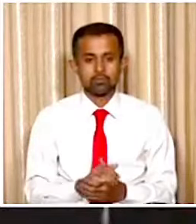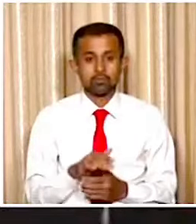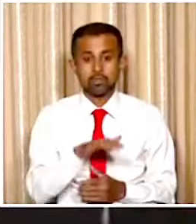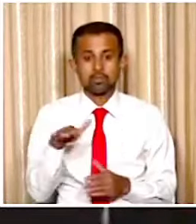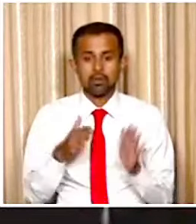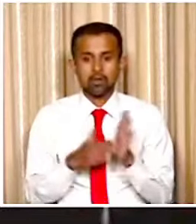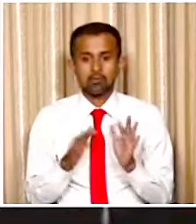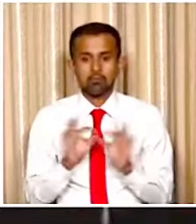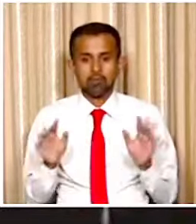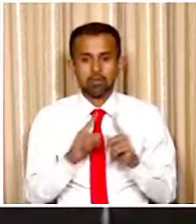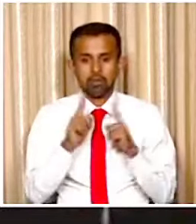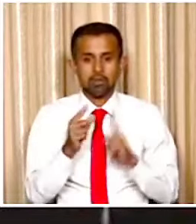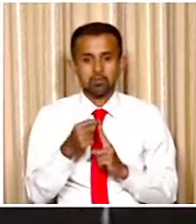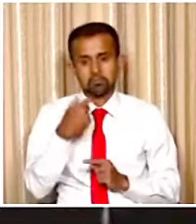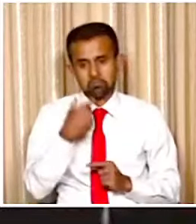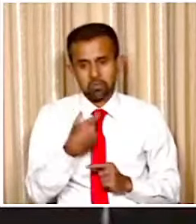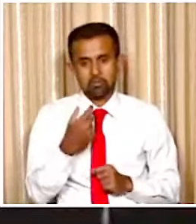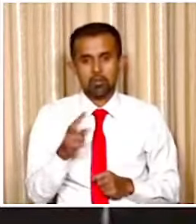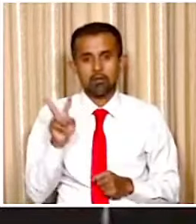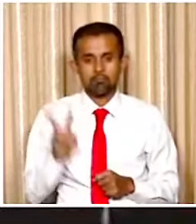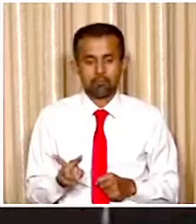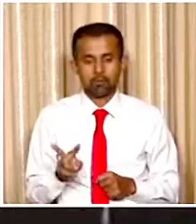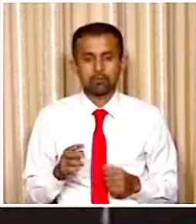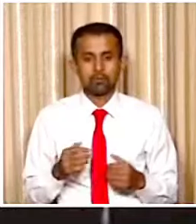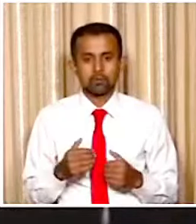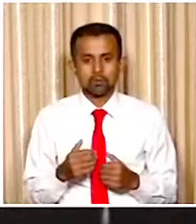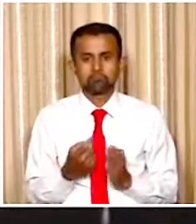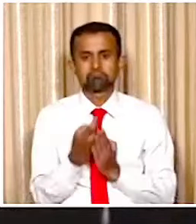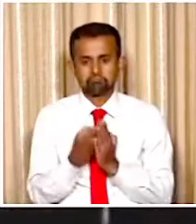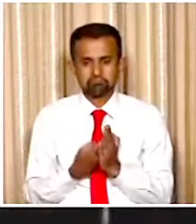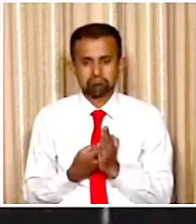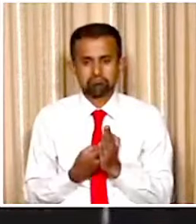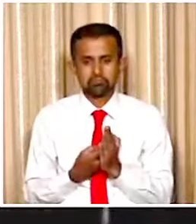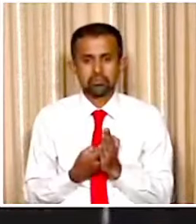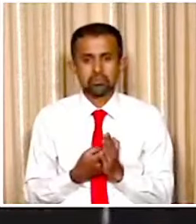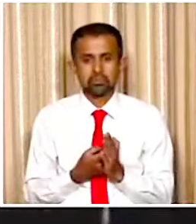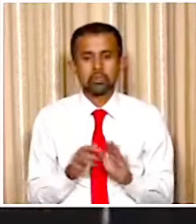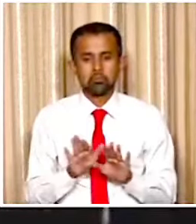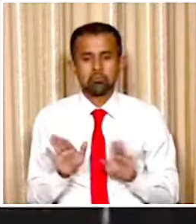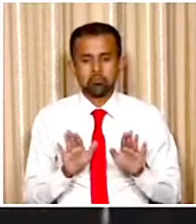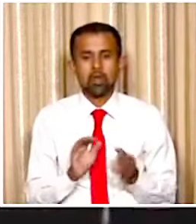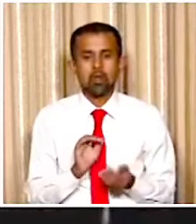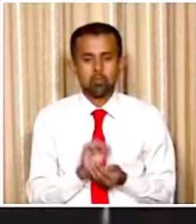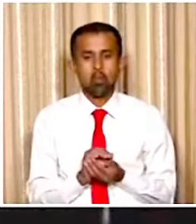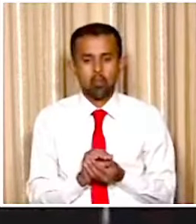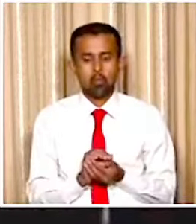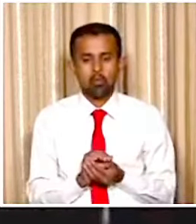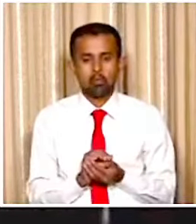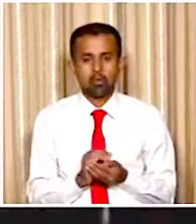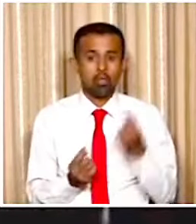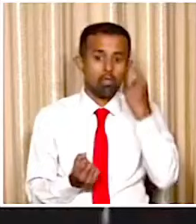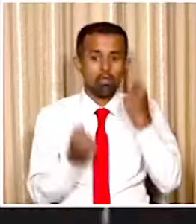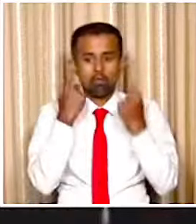මාධ්‍ය ගැන කතා කරනකොට මම පෞද්ගලිකව විශ්වාස කරනවා යම් කිසි රෙගියුලේෂන් එකක් එහෙම නැත්නම් යම් කිසි පාලනයක් තිබෙන්න ඕනේ මේ